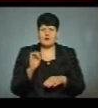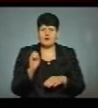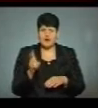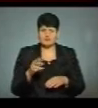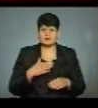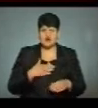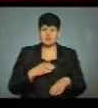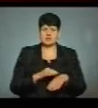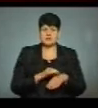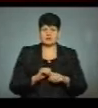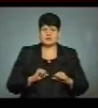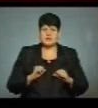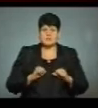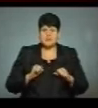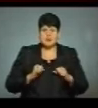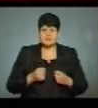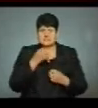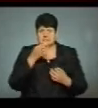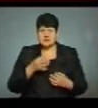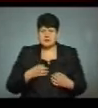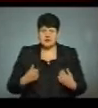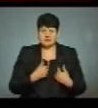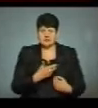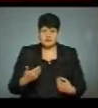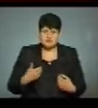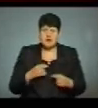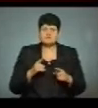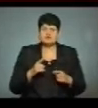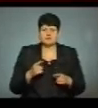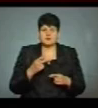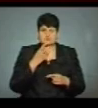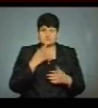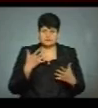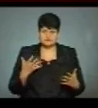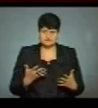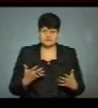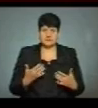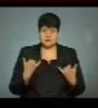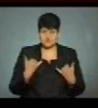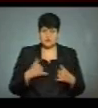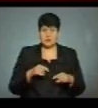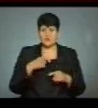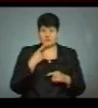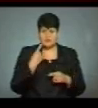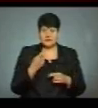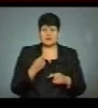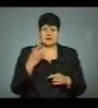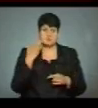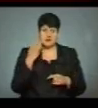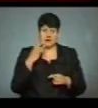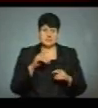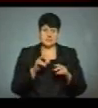тіло намагається донести нам те, що ми не чуємо. І сьогодні я теж цитувала американських